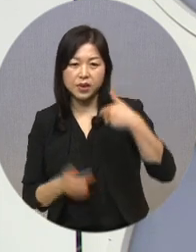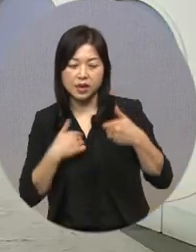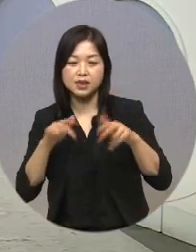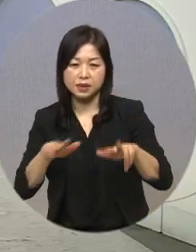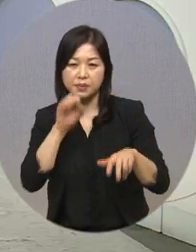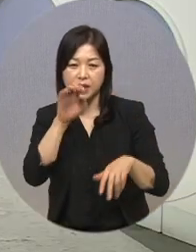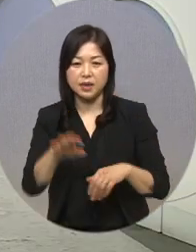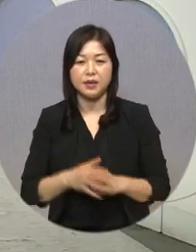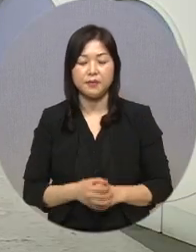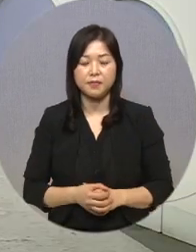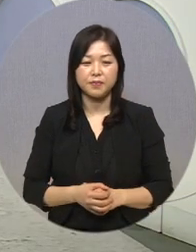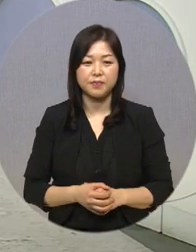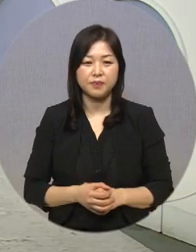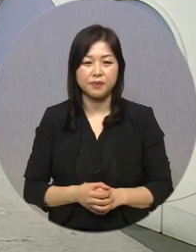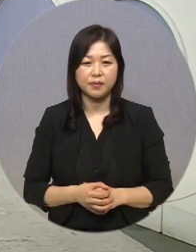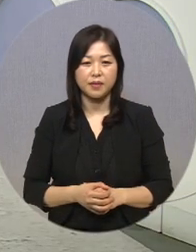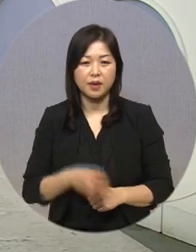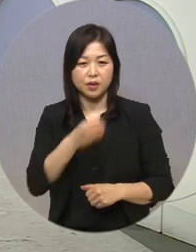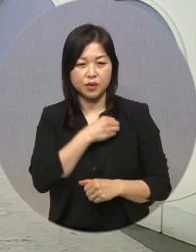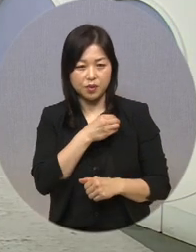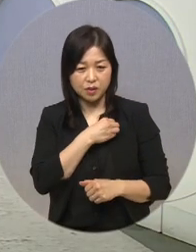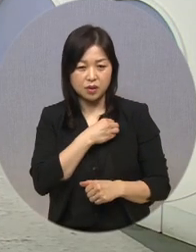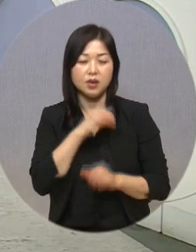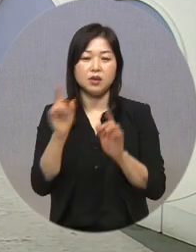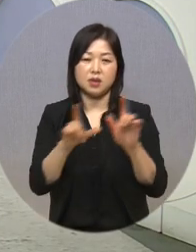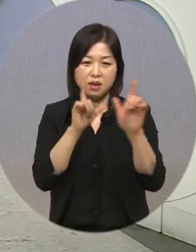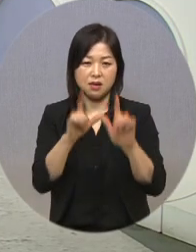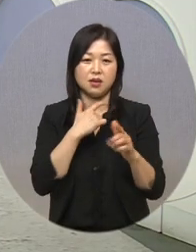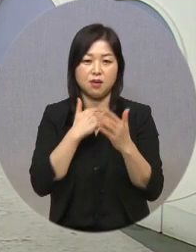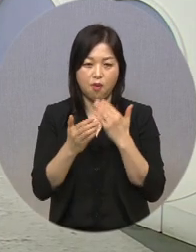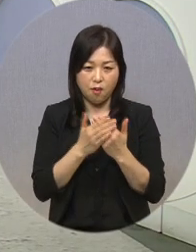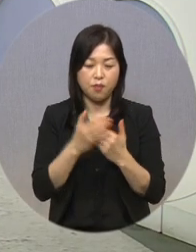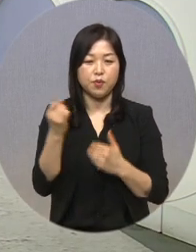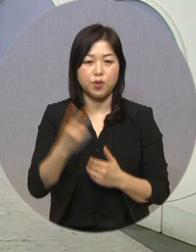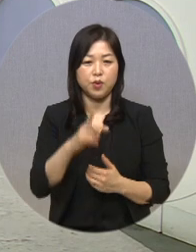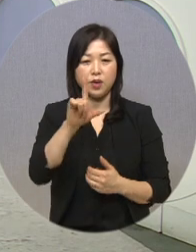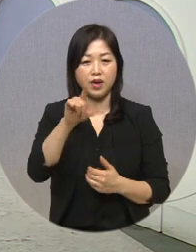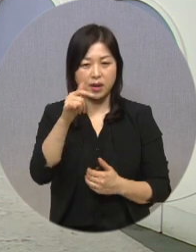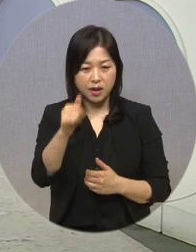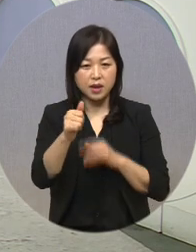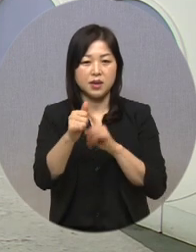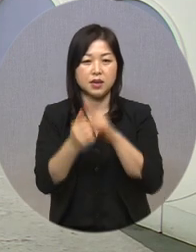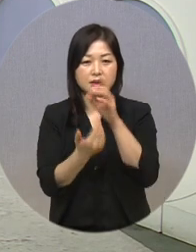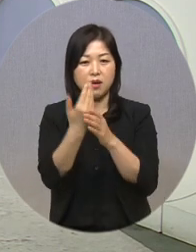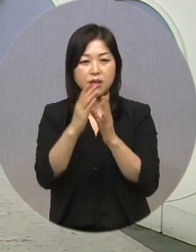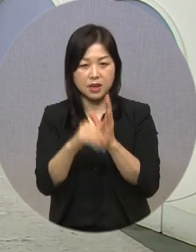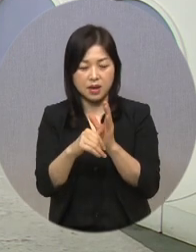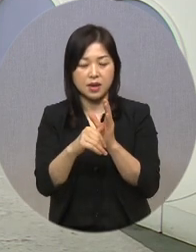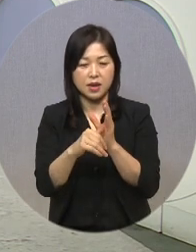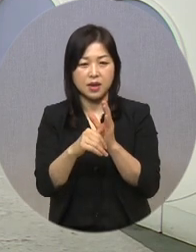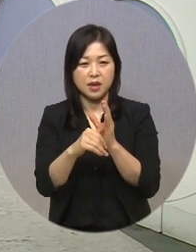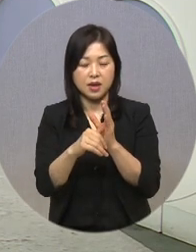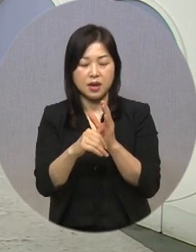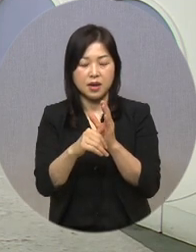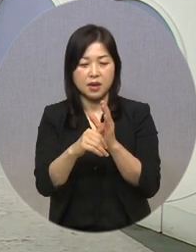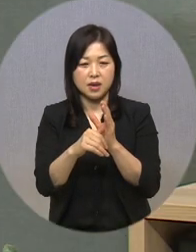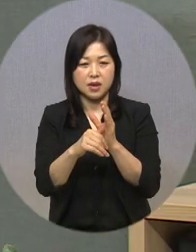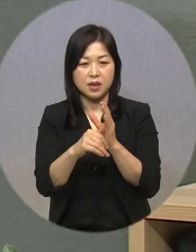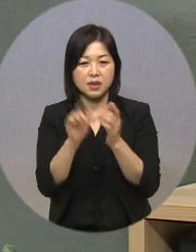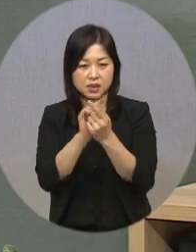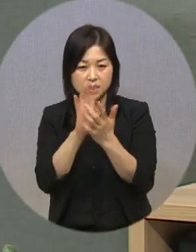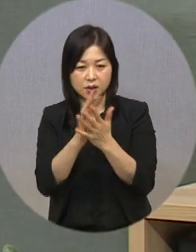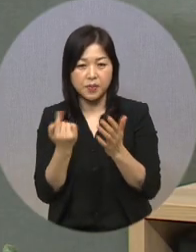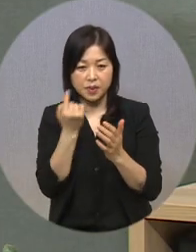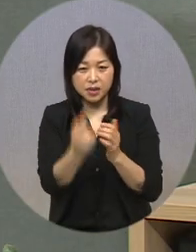예. 그렇게 이제 의원 생활도 겪고, LA 사태에도 현장에 예. 본의 아니게